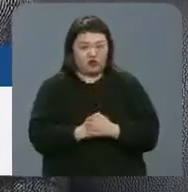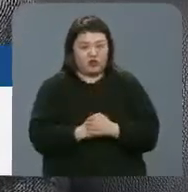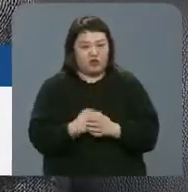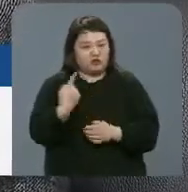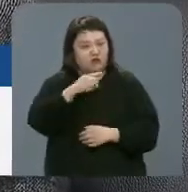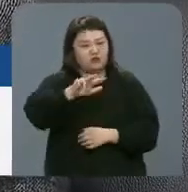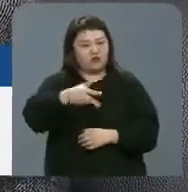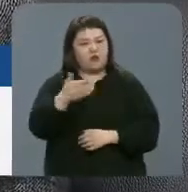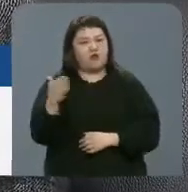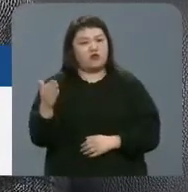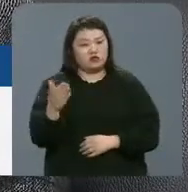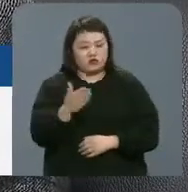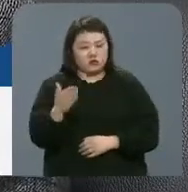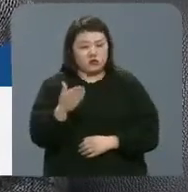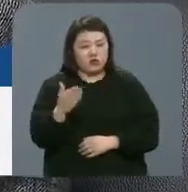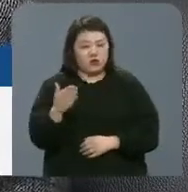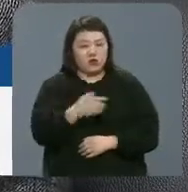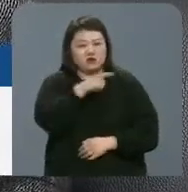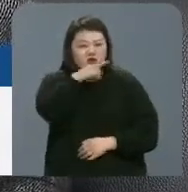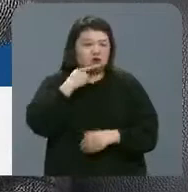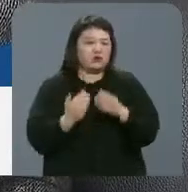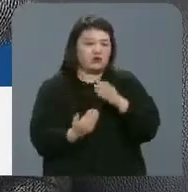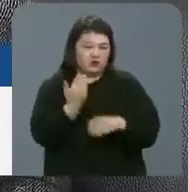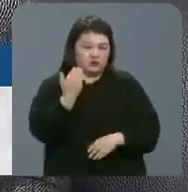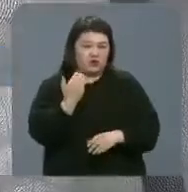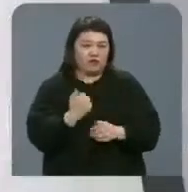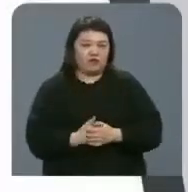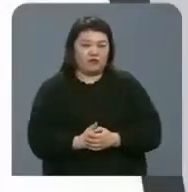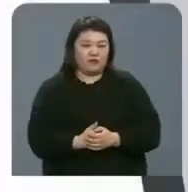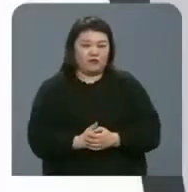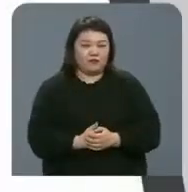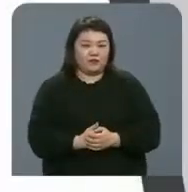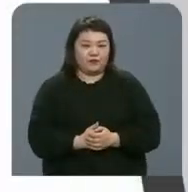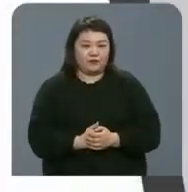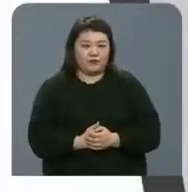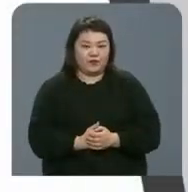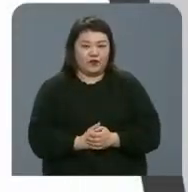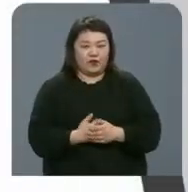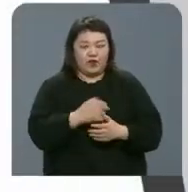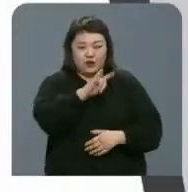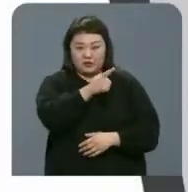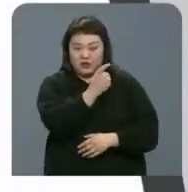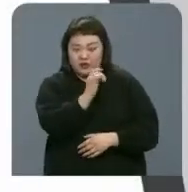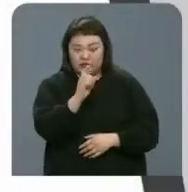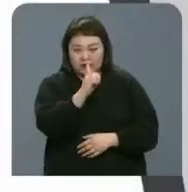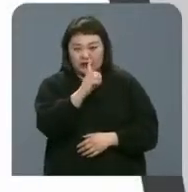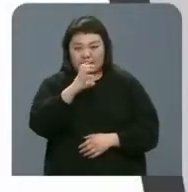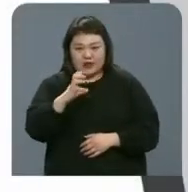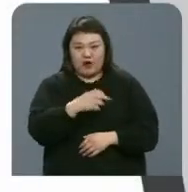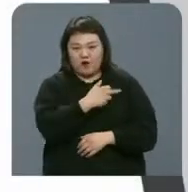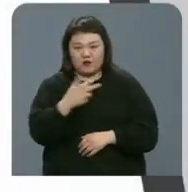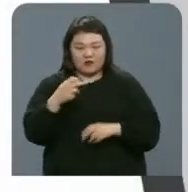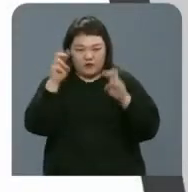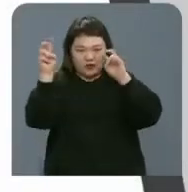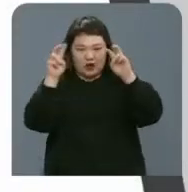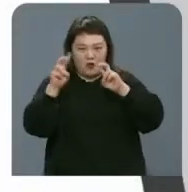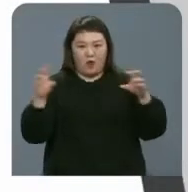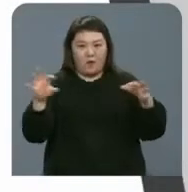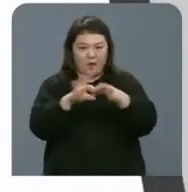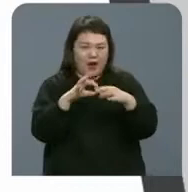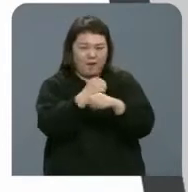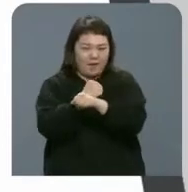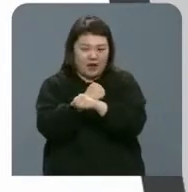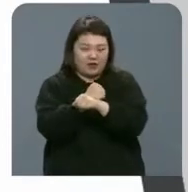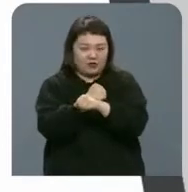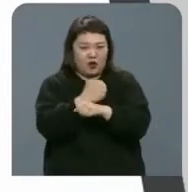1천 700원 정도 적자가 나게 돼 있죠 개발공사 와 입찰 계약의 매진 대형 물류 업체 측은 원